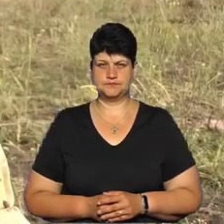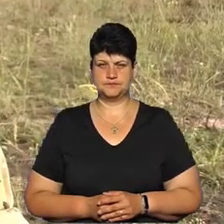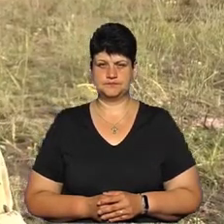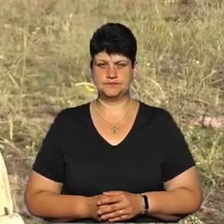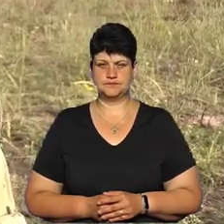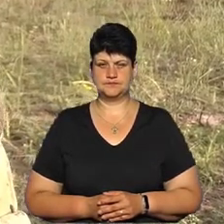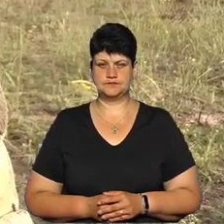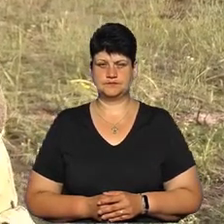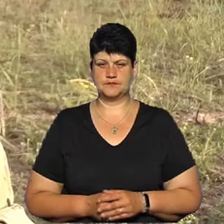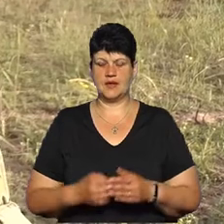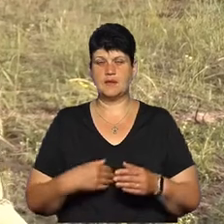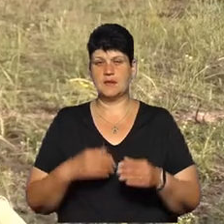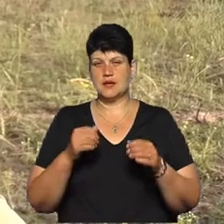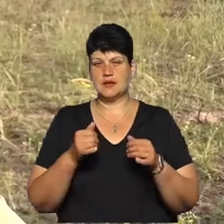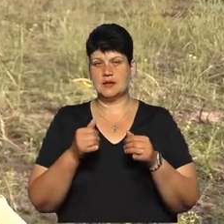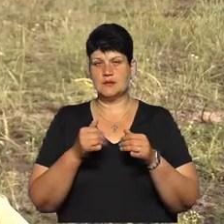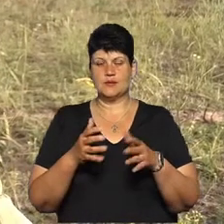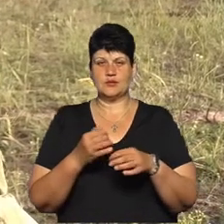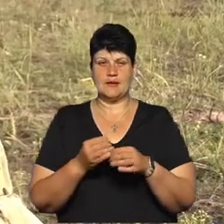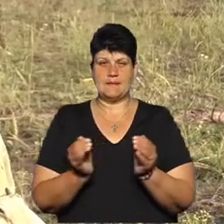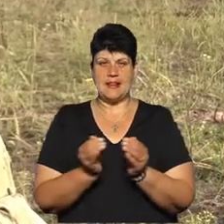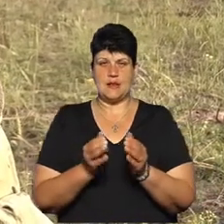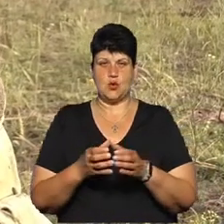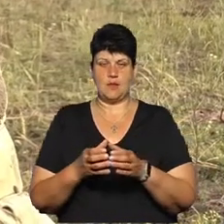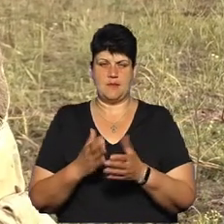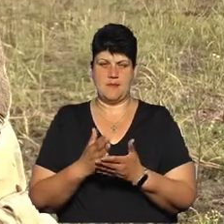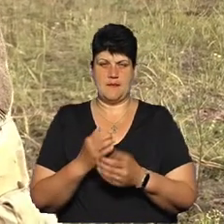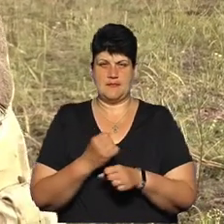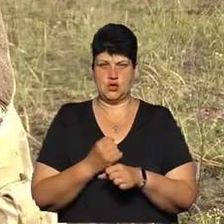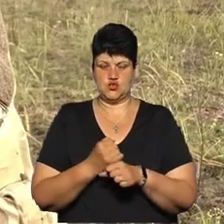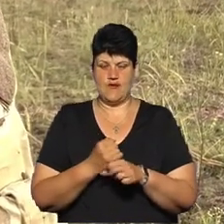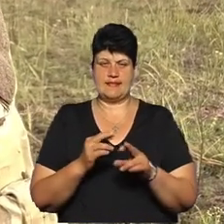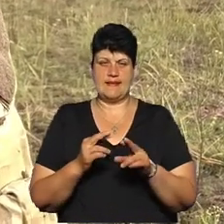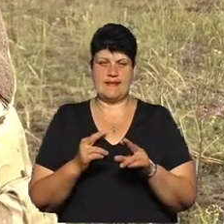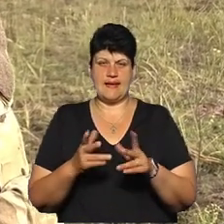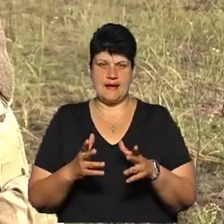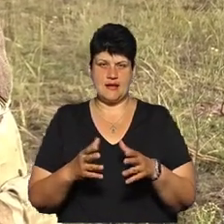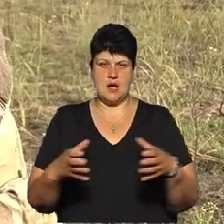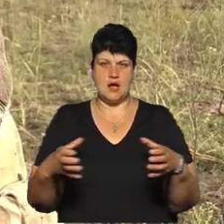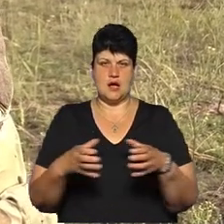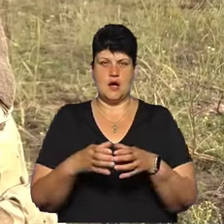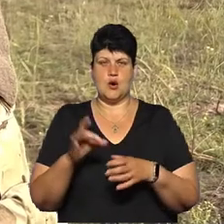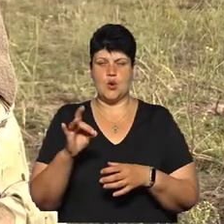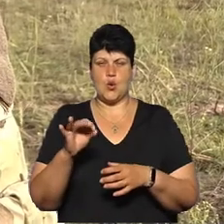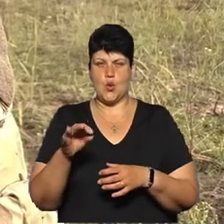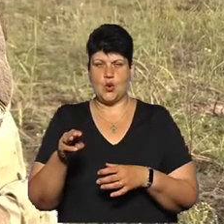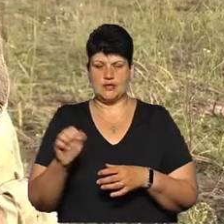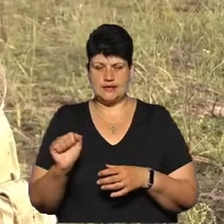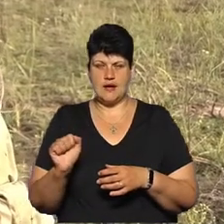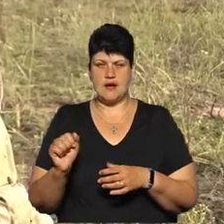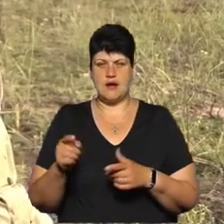Ми не можемо вже працювати дуже маленькими групами, тому ми маємо працювати як ціла рота або злагодженість з багатьох